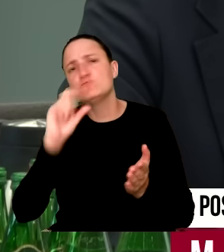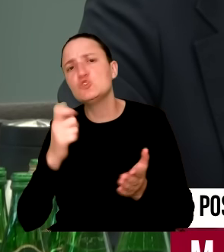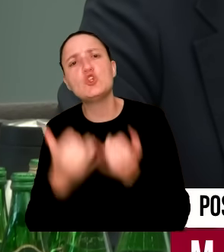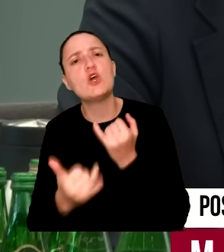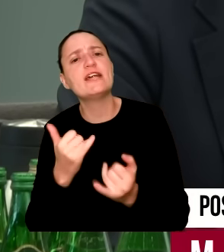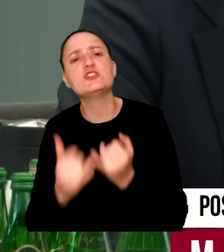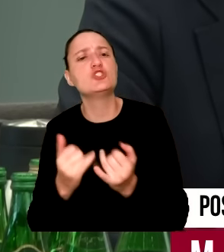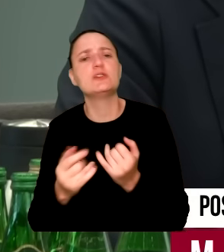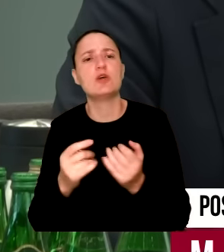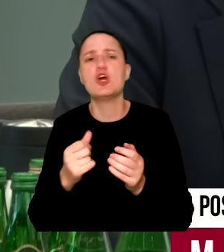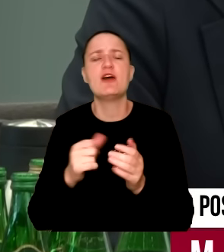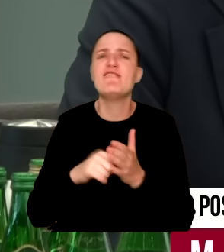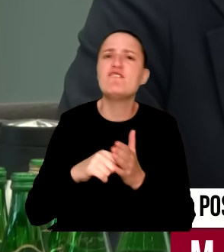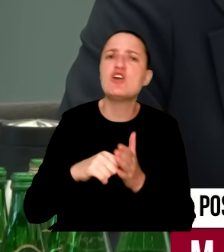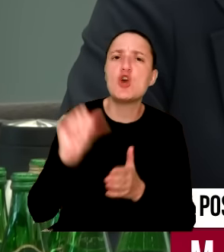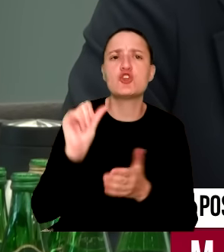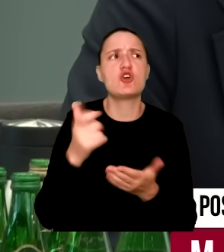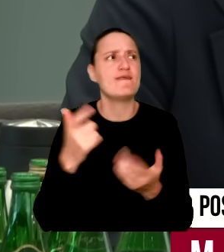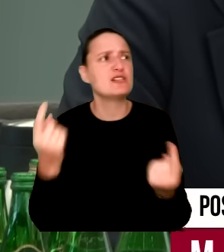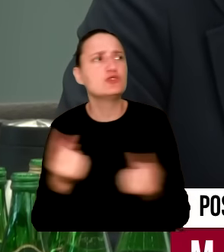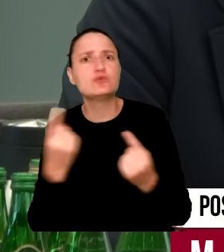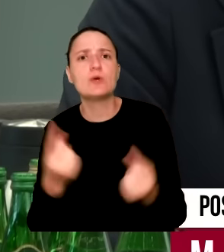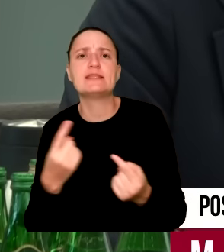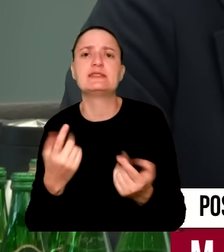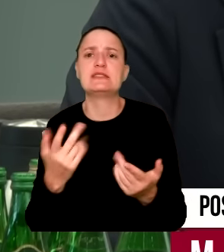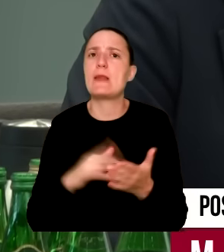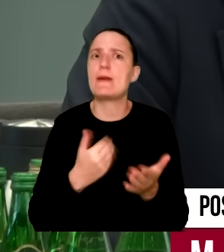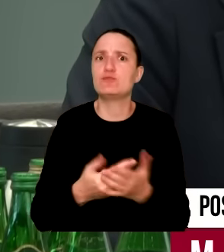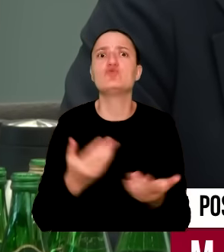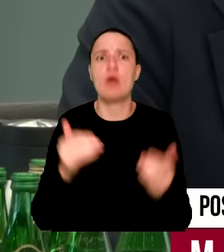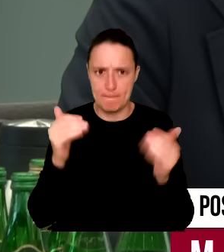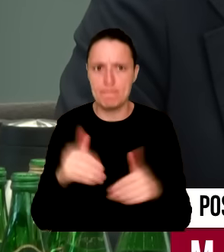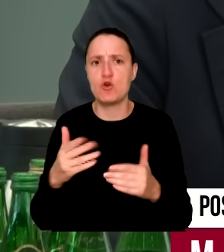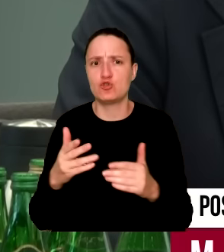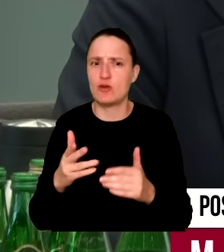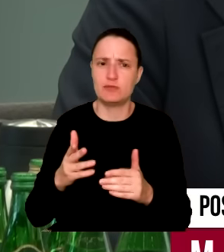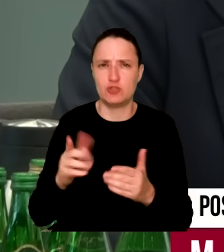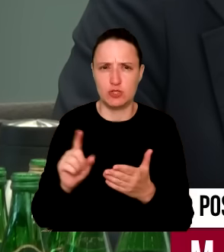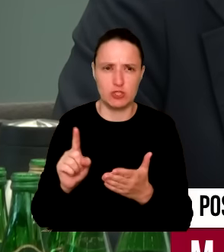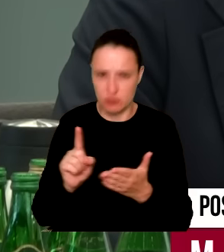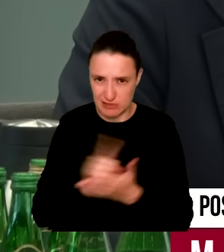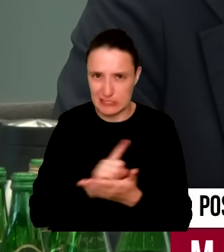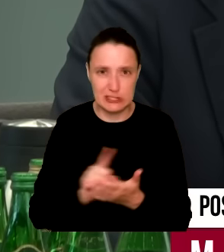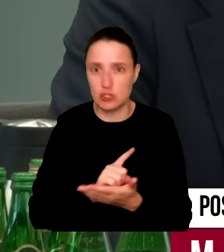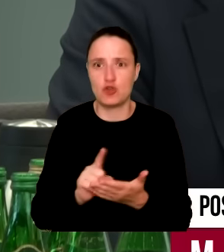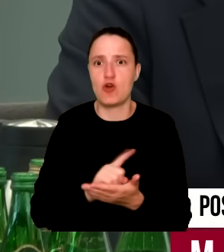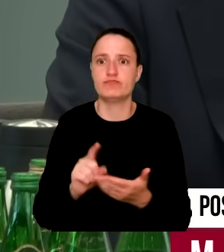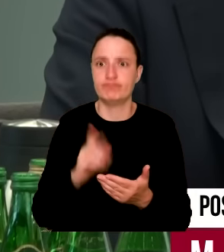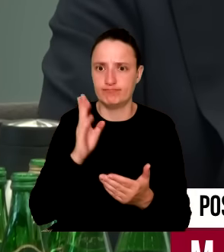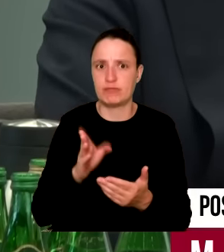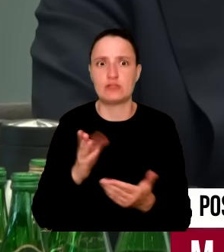szczególnego Konstytucyjnego narażenia na szczególne konstytucj ustroju państwa